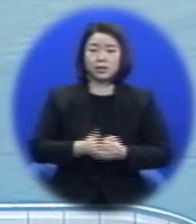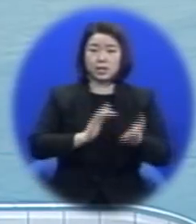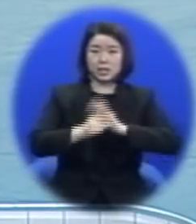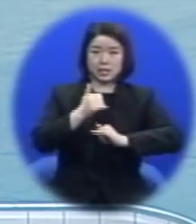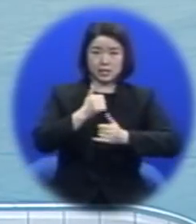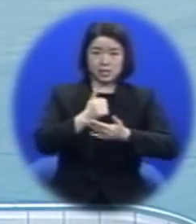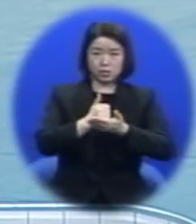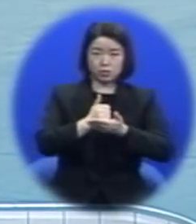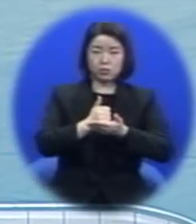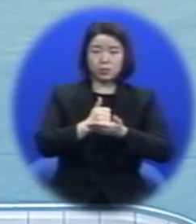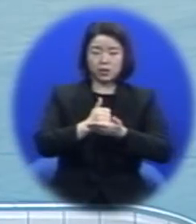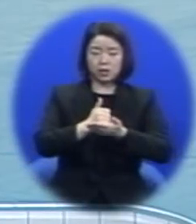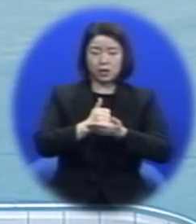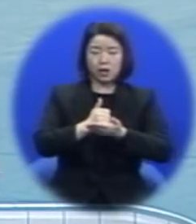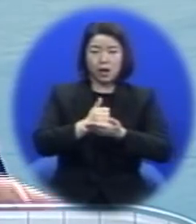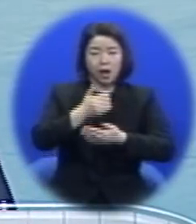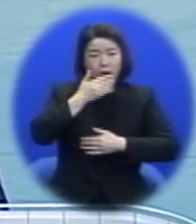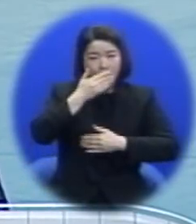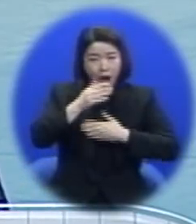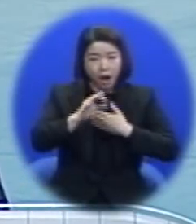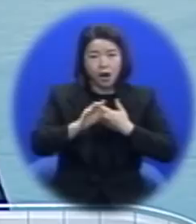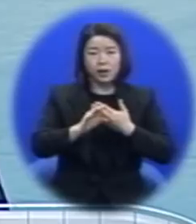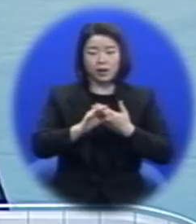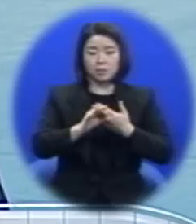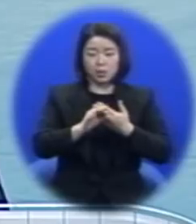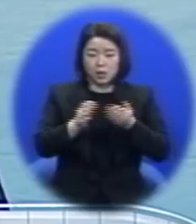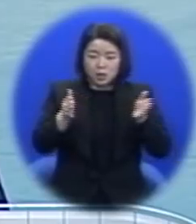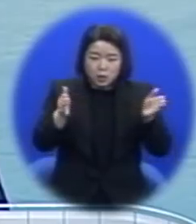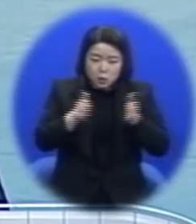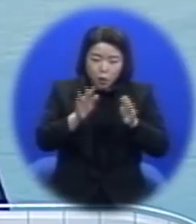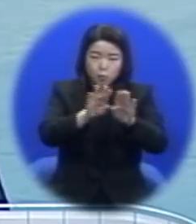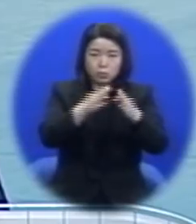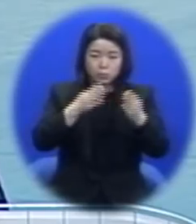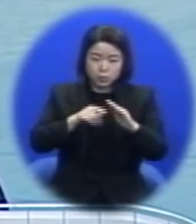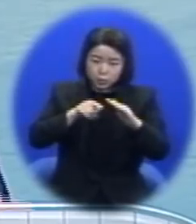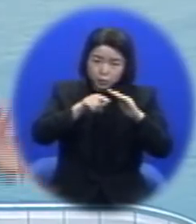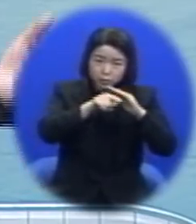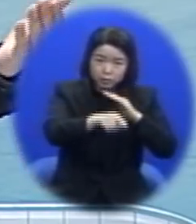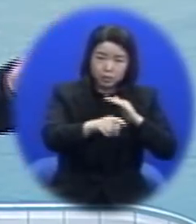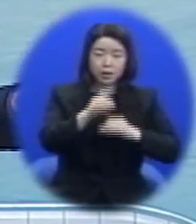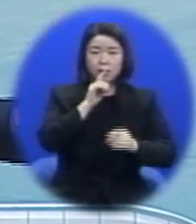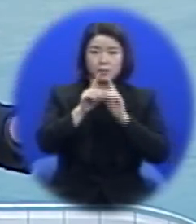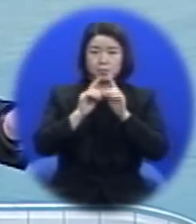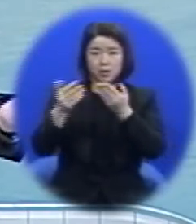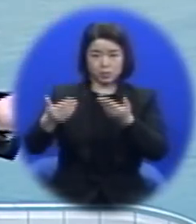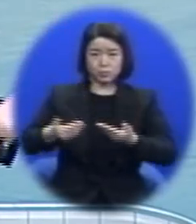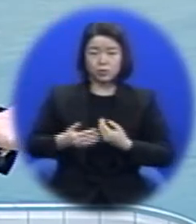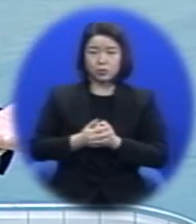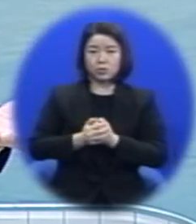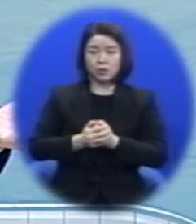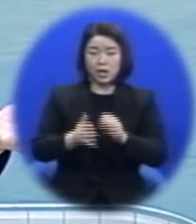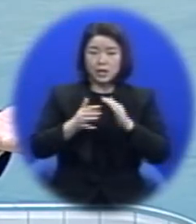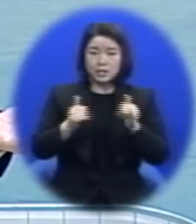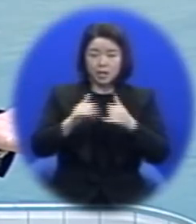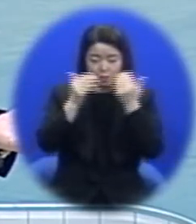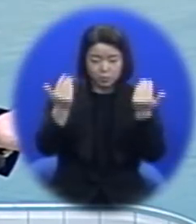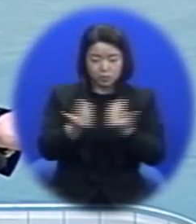예수님께서 오죽했으면 좁은 문으로 들어가라고 말씀하셨겠습니까? 아, 사람들은 다 편안한 길